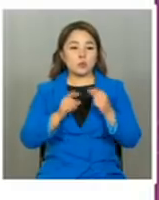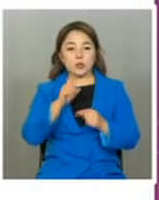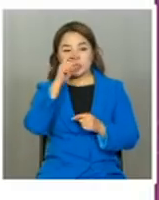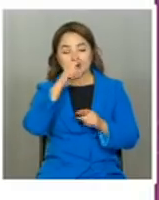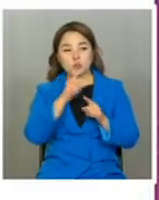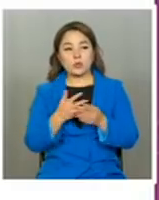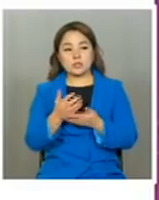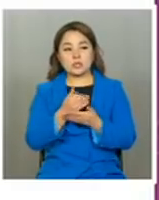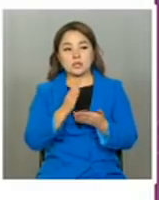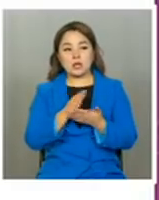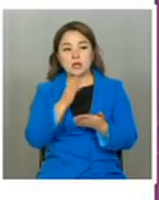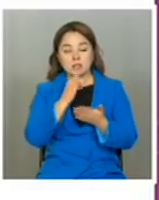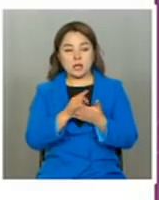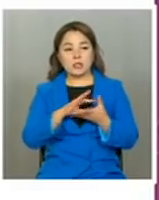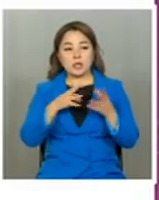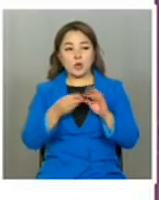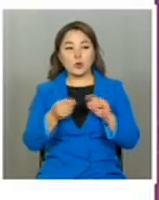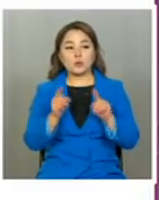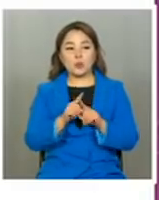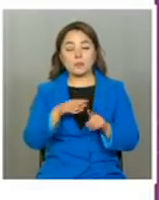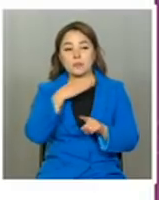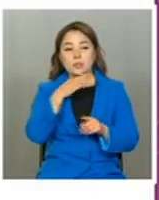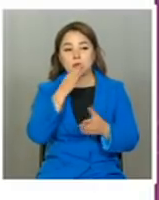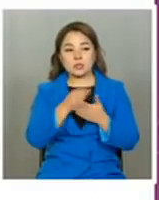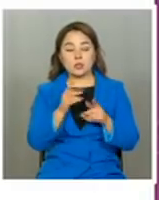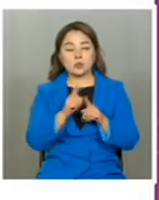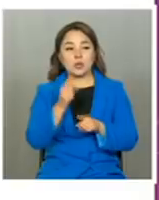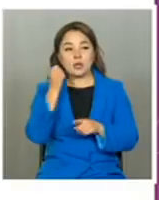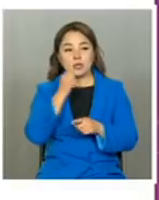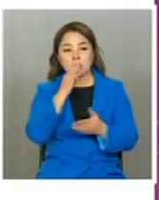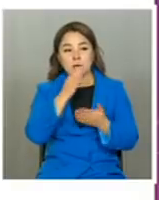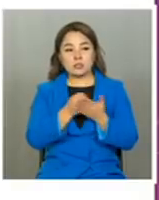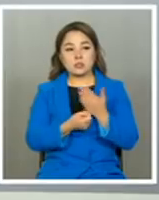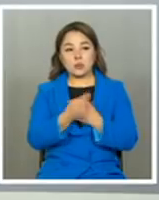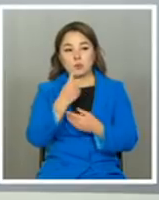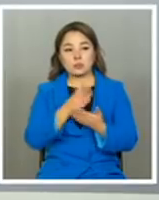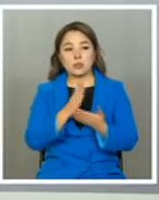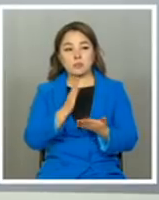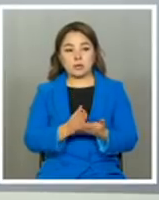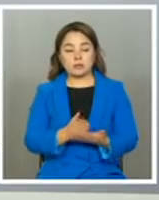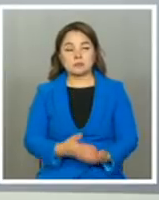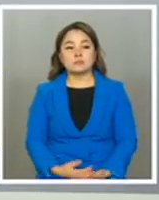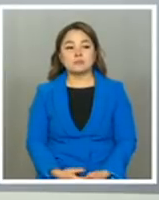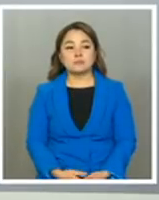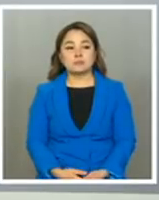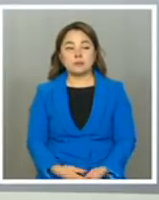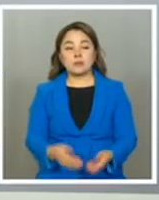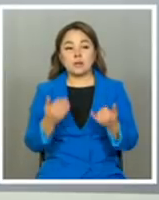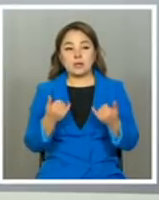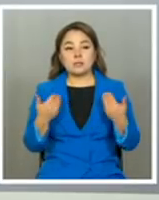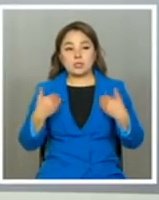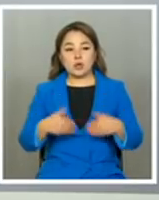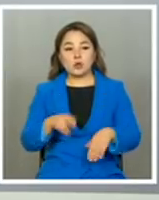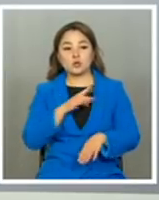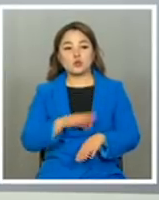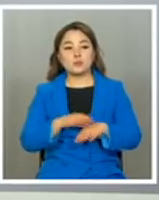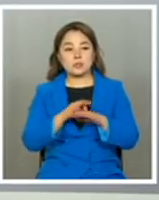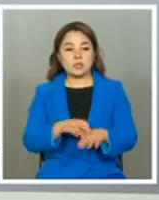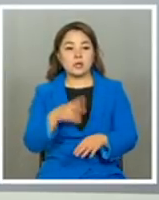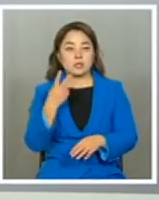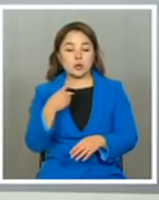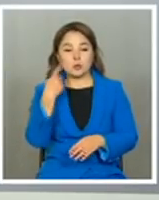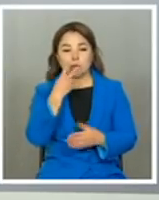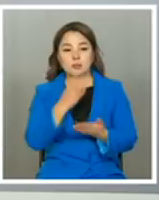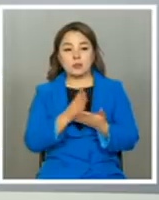да, нәтижесінде бұлшық еттегі қажу үдерісі туындайды. Дене жұмысының негізгі екі түрі бар.